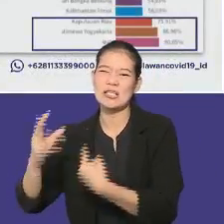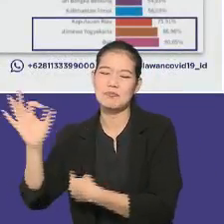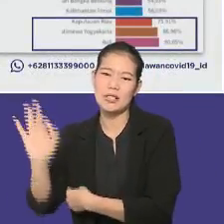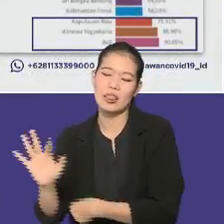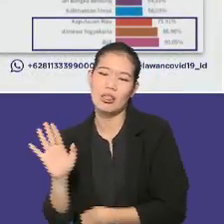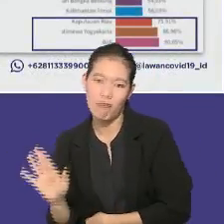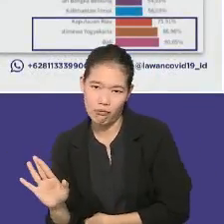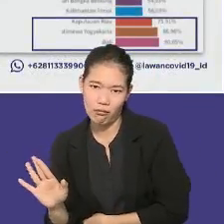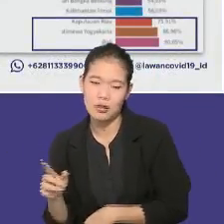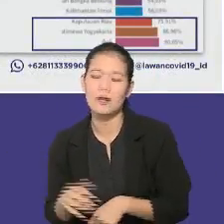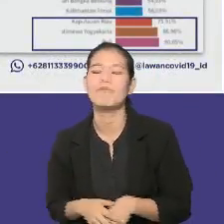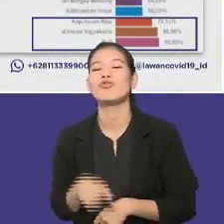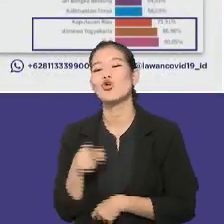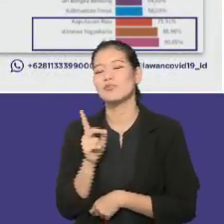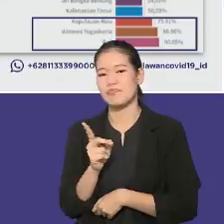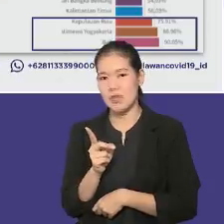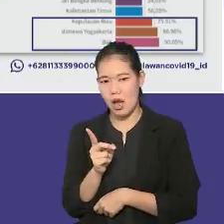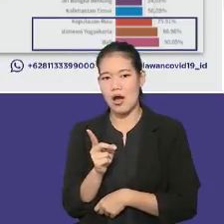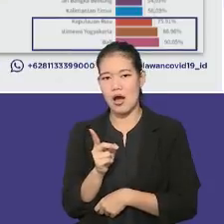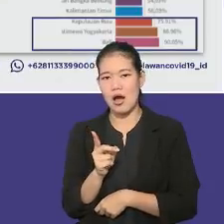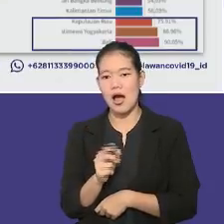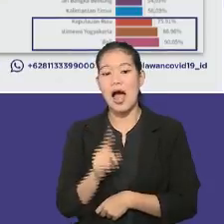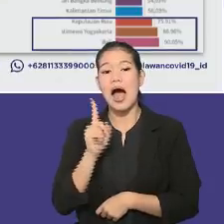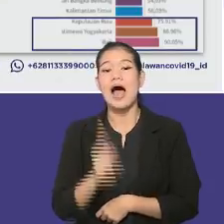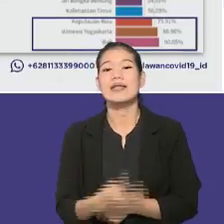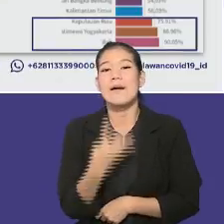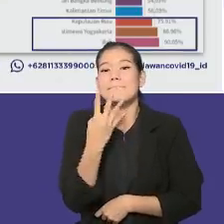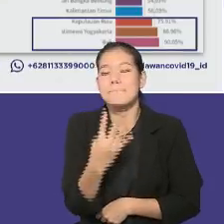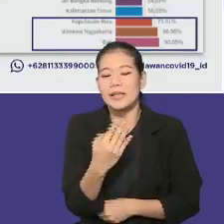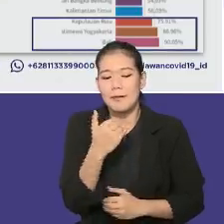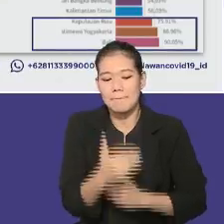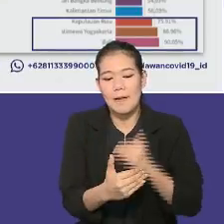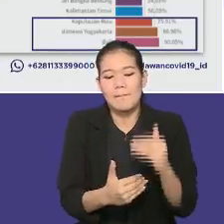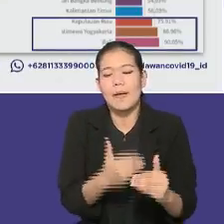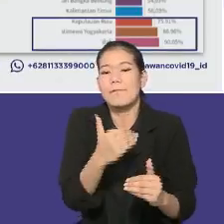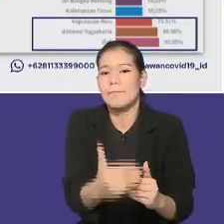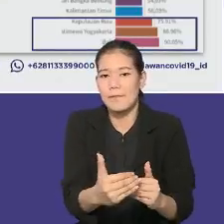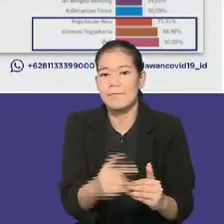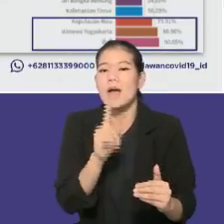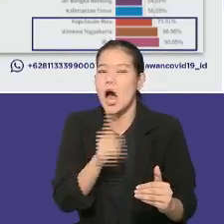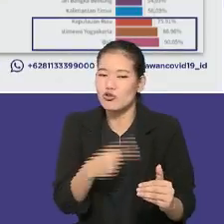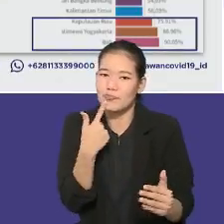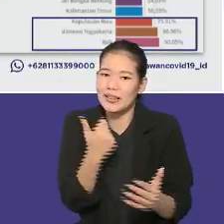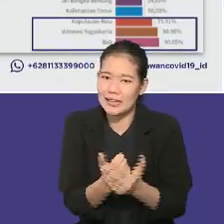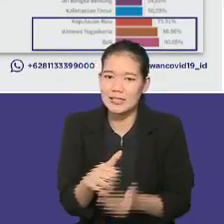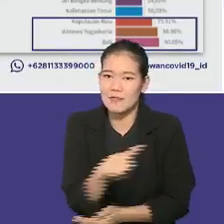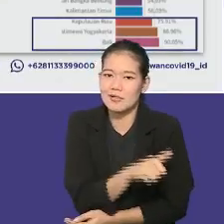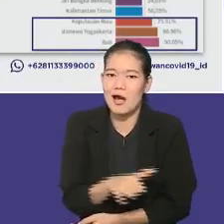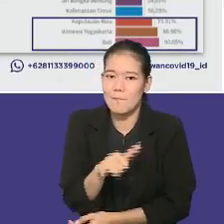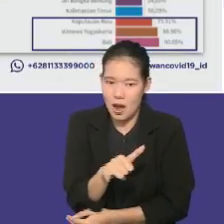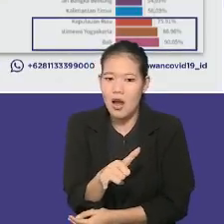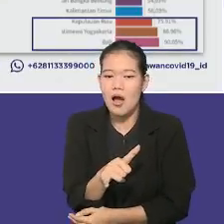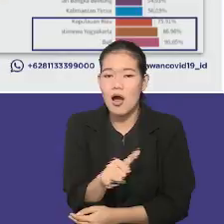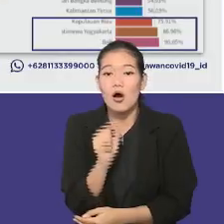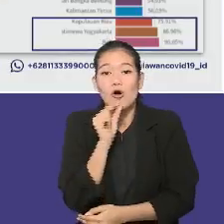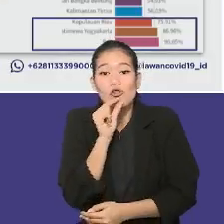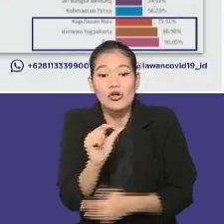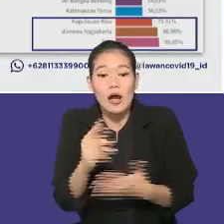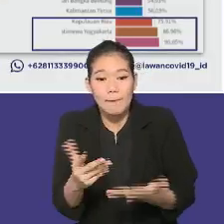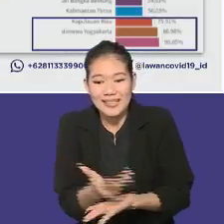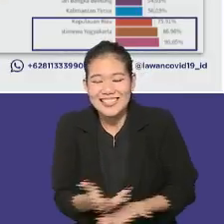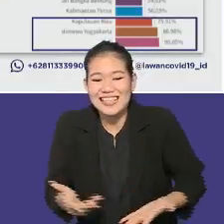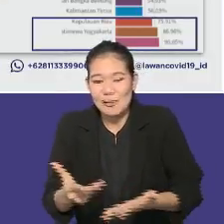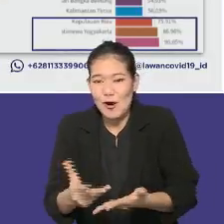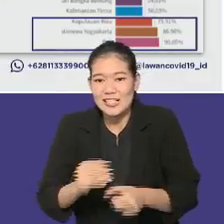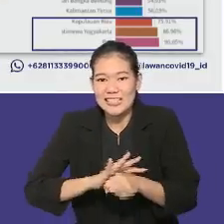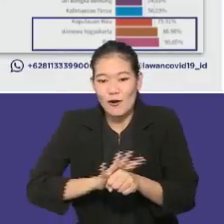12%. Untuk itu, ada 4 langkah kunci yang harus terus kita upayakan bersama agar kondisi kasus